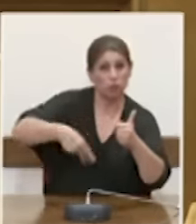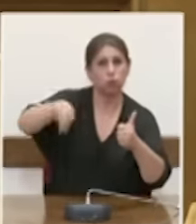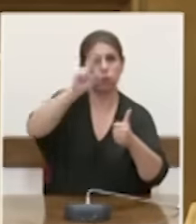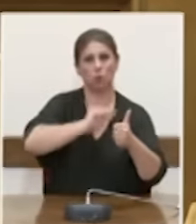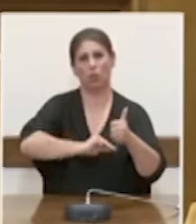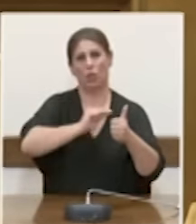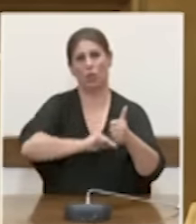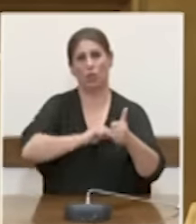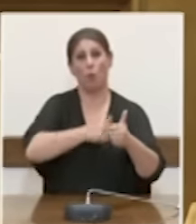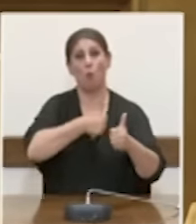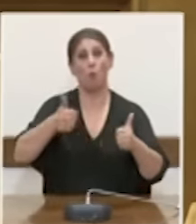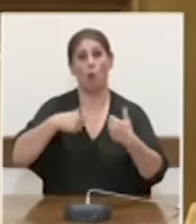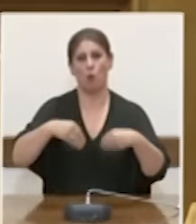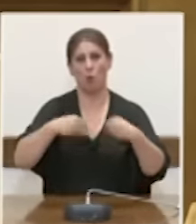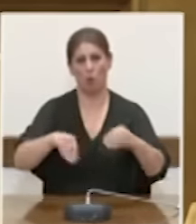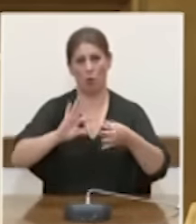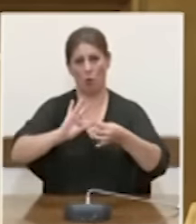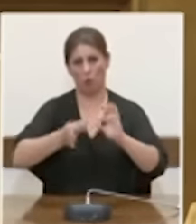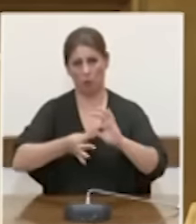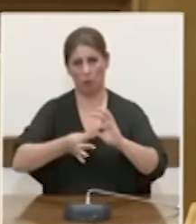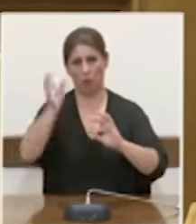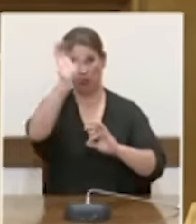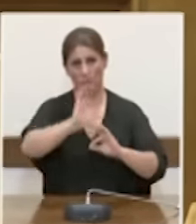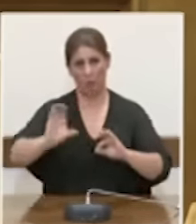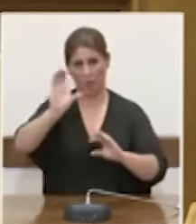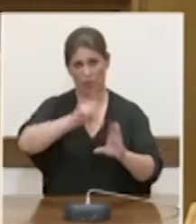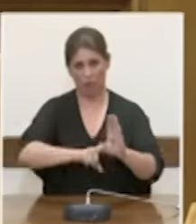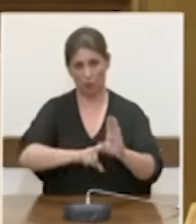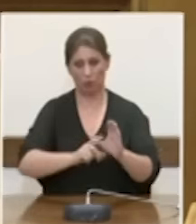των μονοπωλιακών ομίλων της Ευρωπαϊκής Ένωσης.